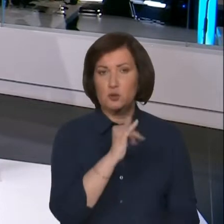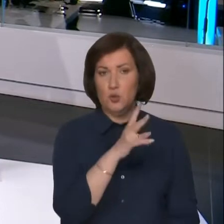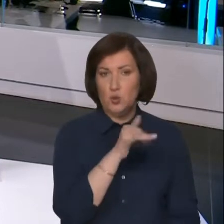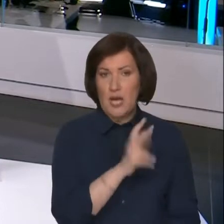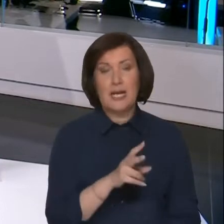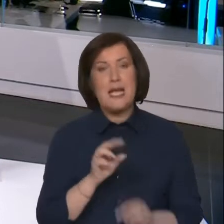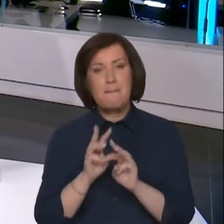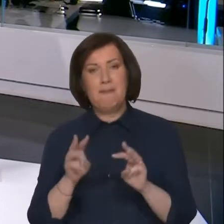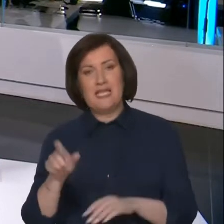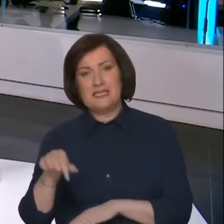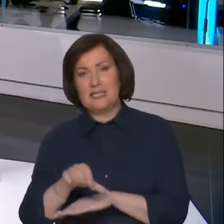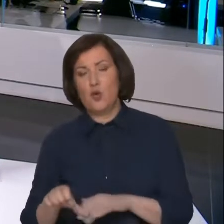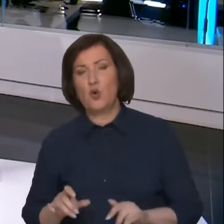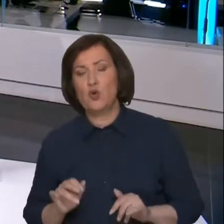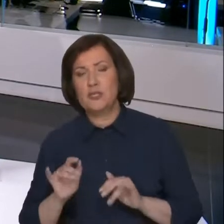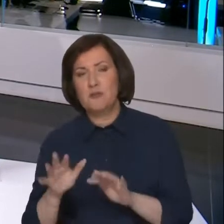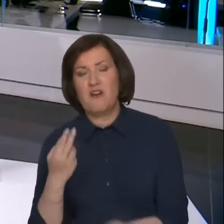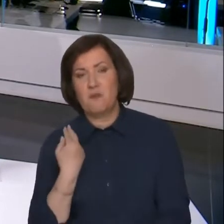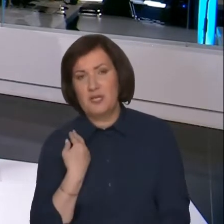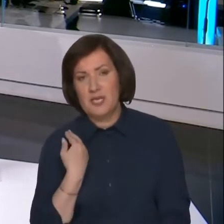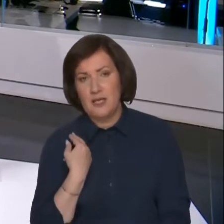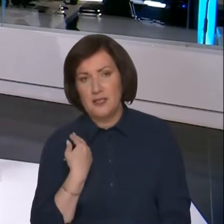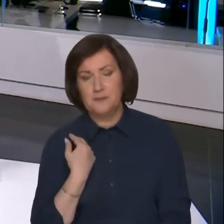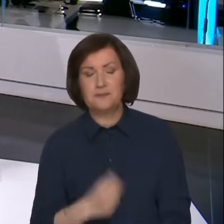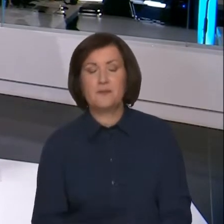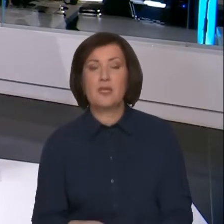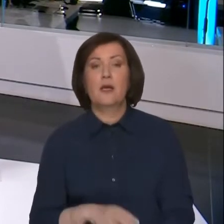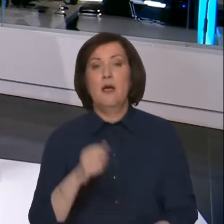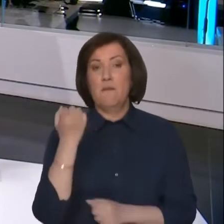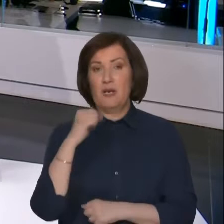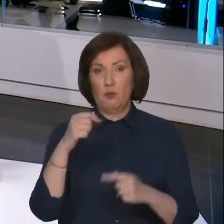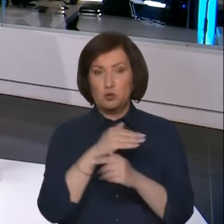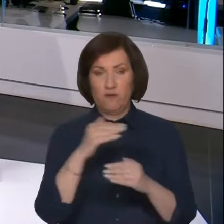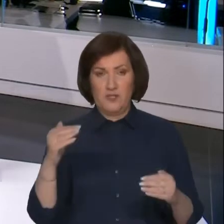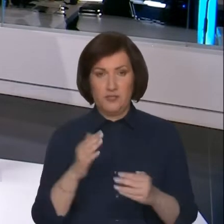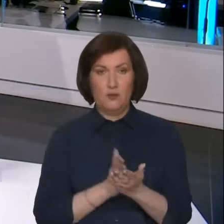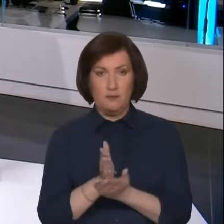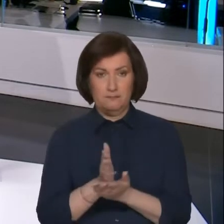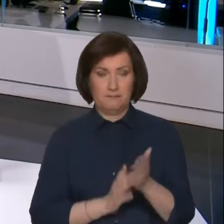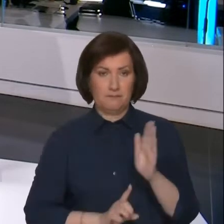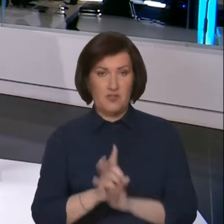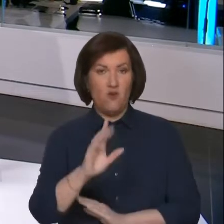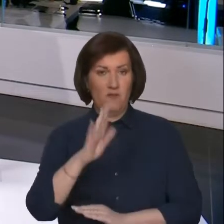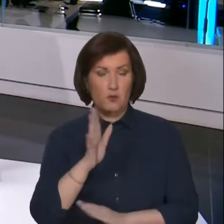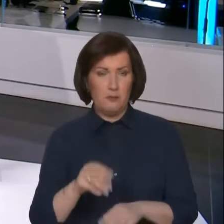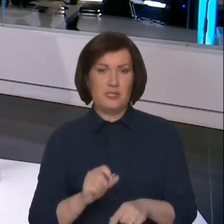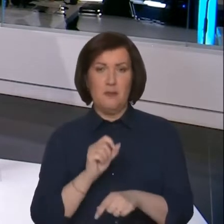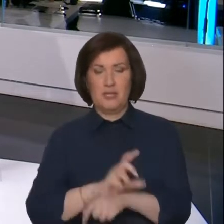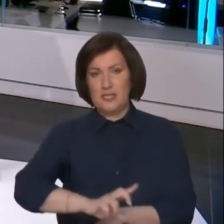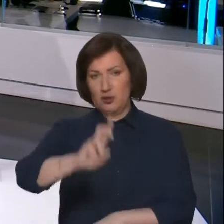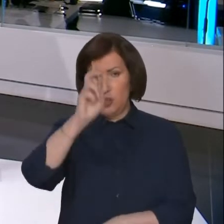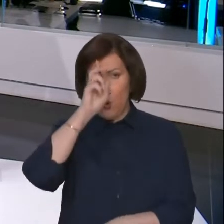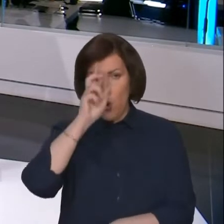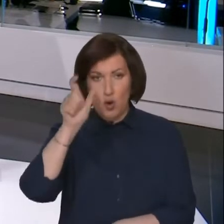та міністерка закордонних справ Британії Ліз Трас. Переможець офіційно обійме посаду у вівторок після призначення